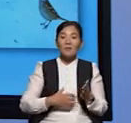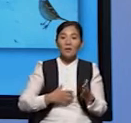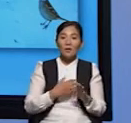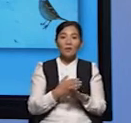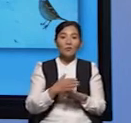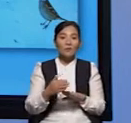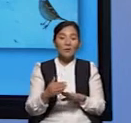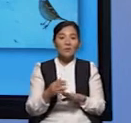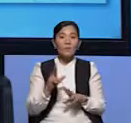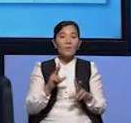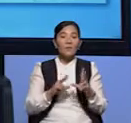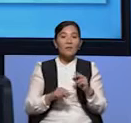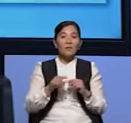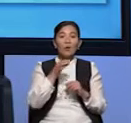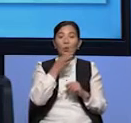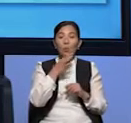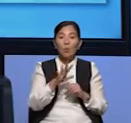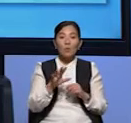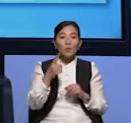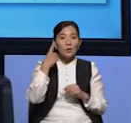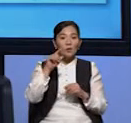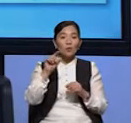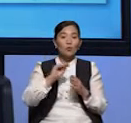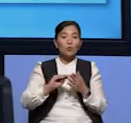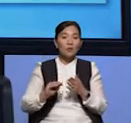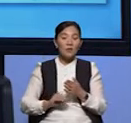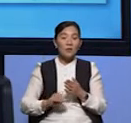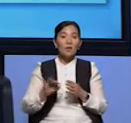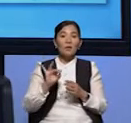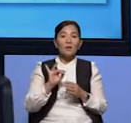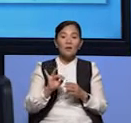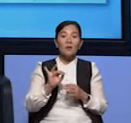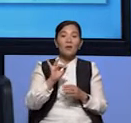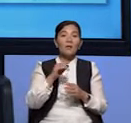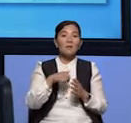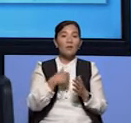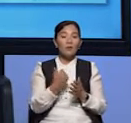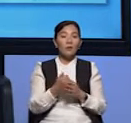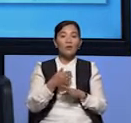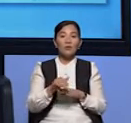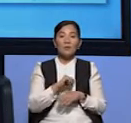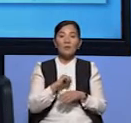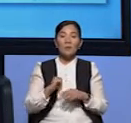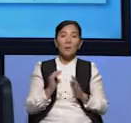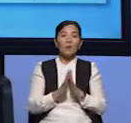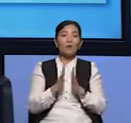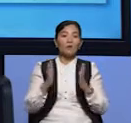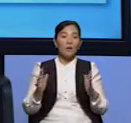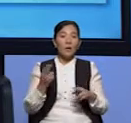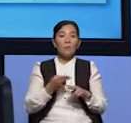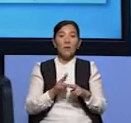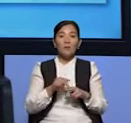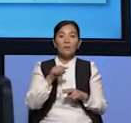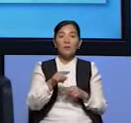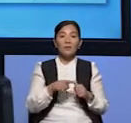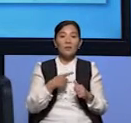основная часть. Кстати, ребята, в любом сочинении или изложении основная часть самая большая,